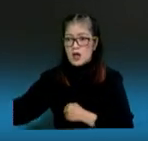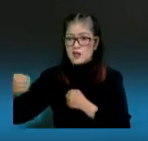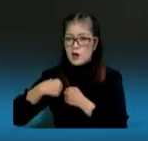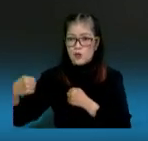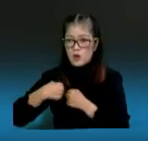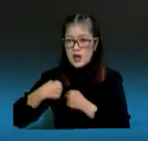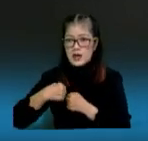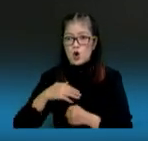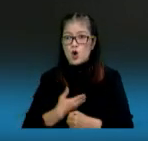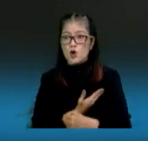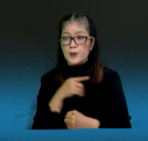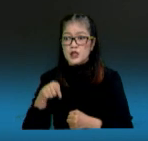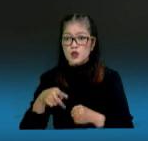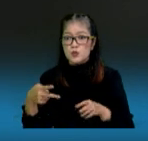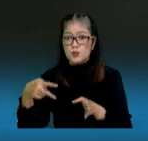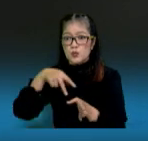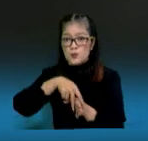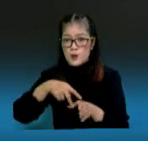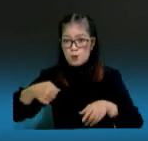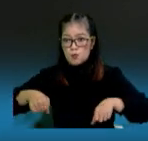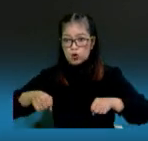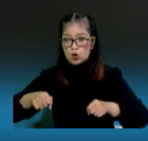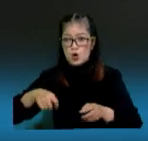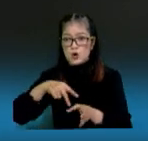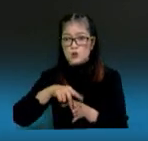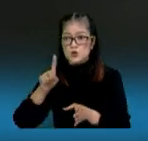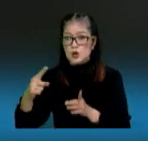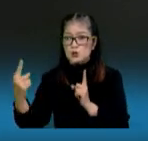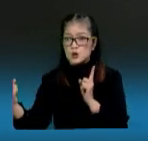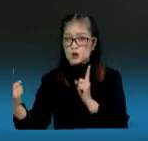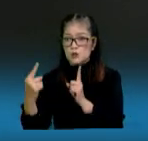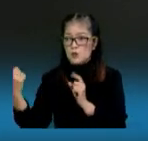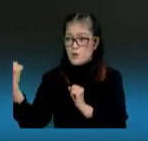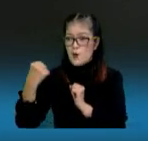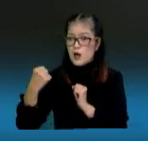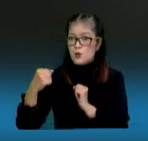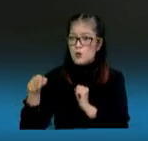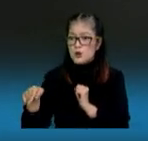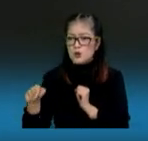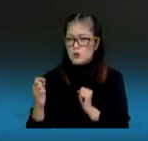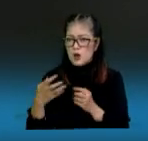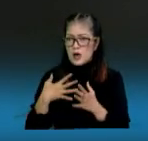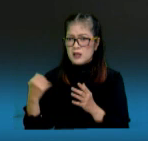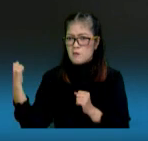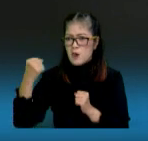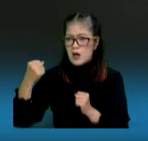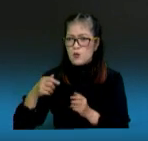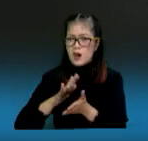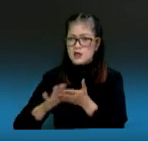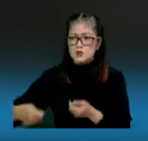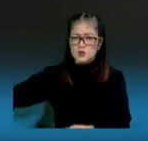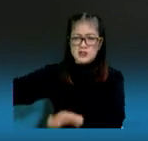korban berboncengan sepeda motor berpapasan dengan pelaku dari arah perlawanan. Tanpa diduga, pelaku menyiramkan air keras ke arah